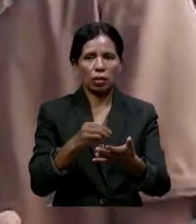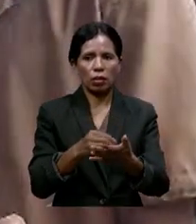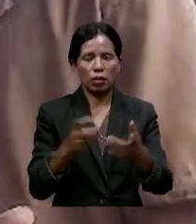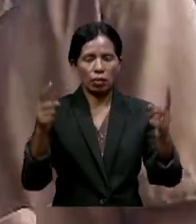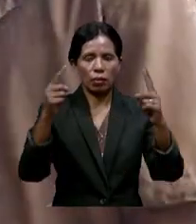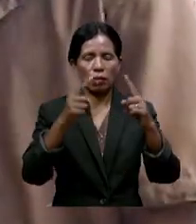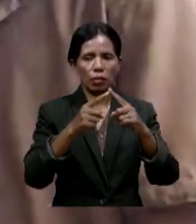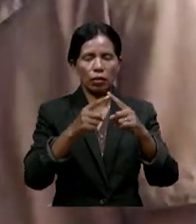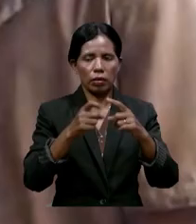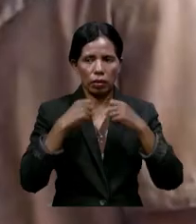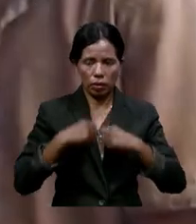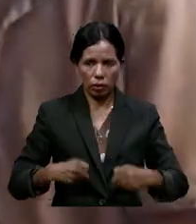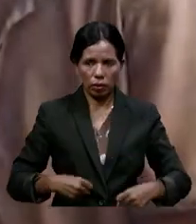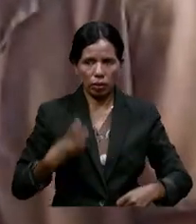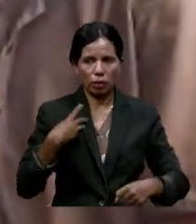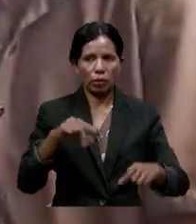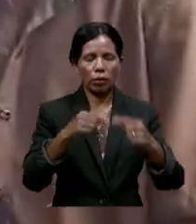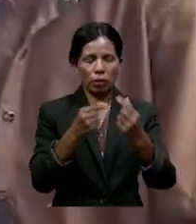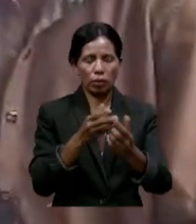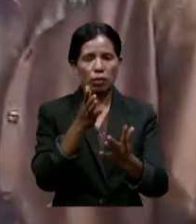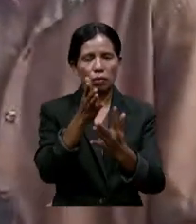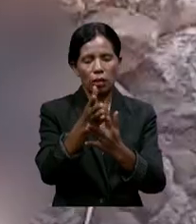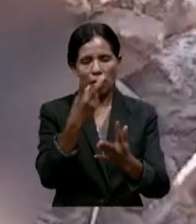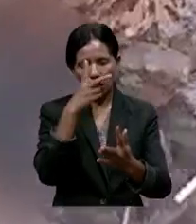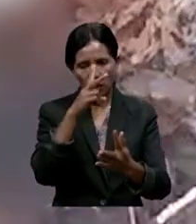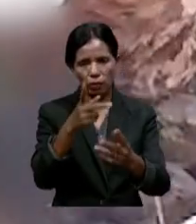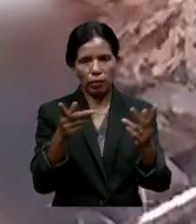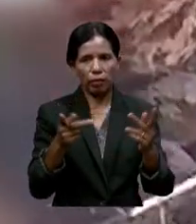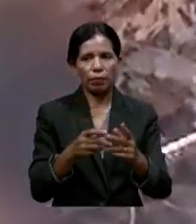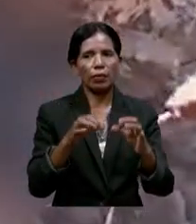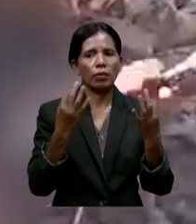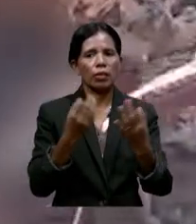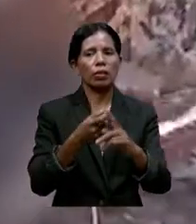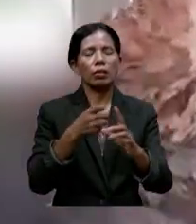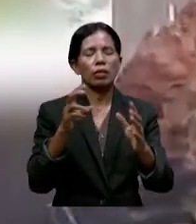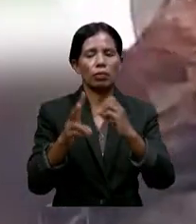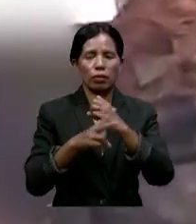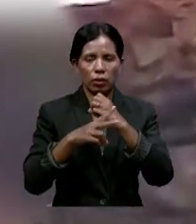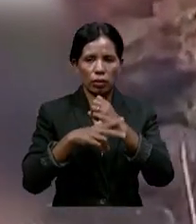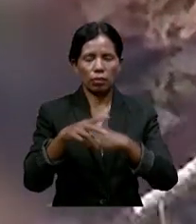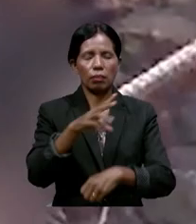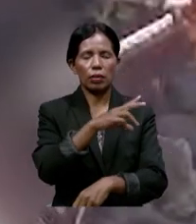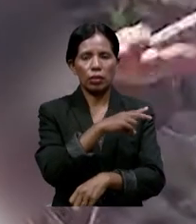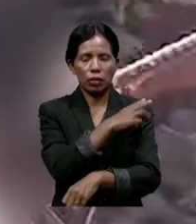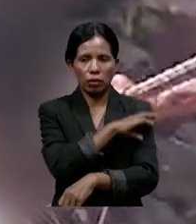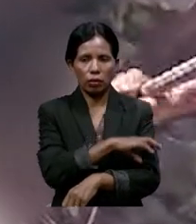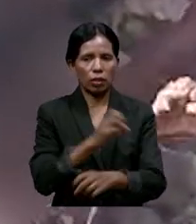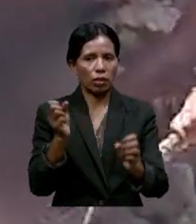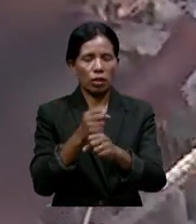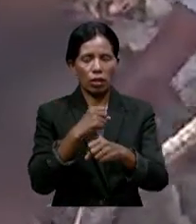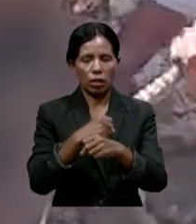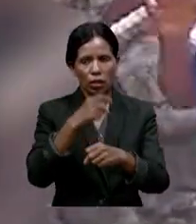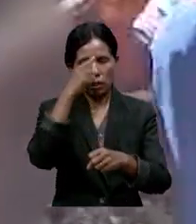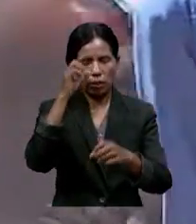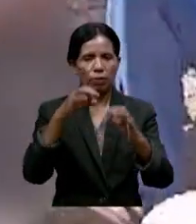a parte saulinha a minha equipa da tum da leida mai fatin grafere família usi vítima no autorar a segurança de sidi podi la halo autopsia